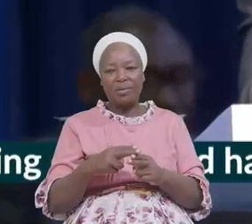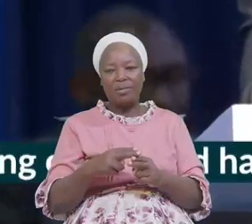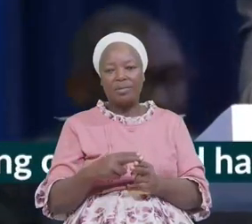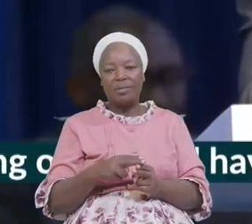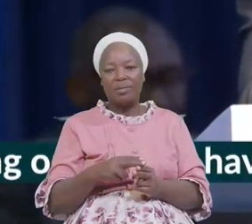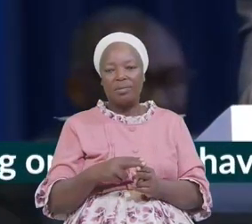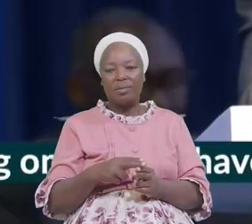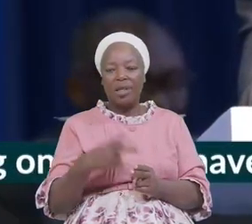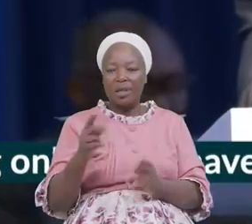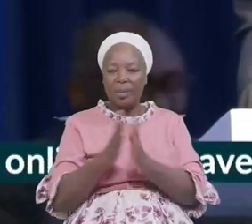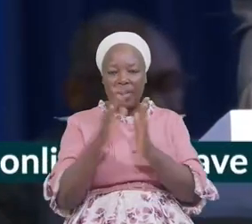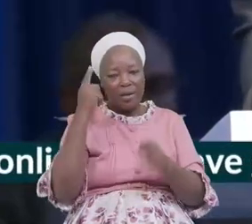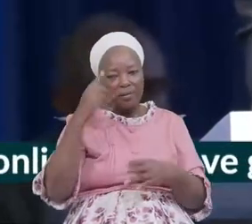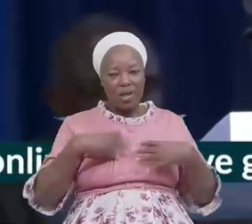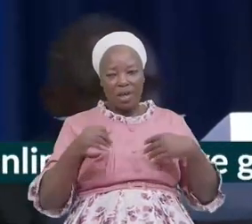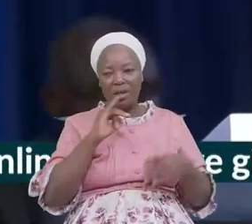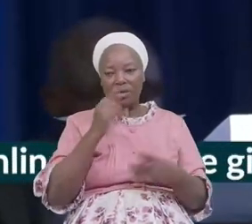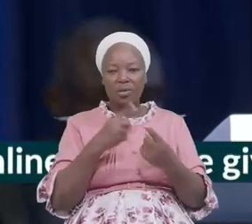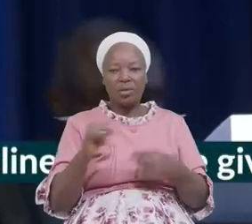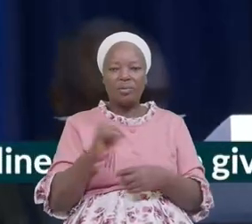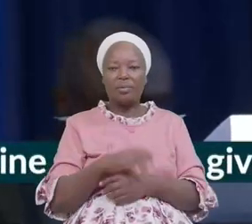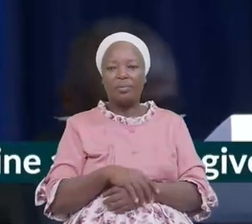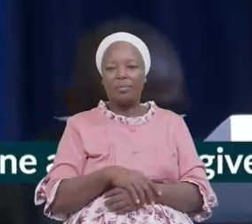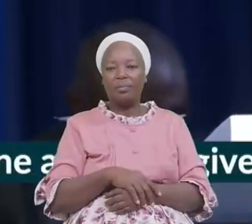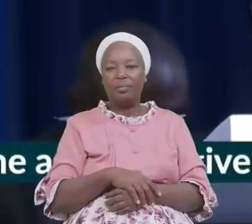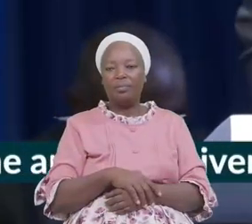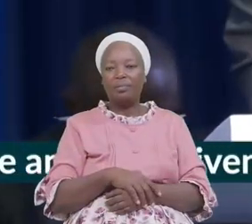Très bientôt, il y aura la prière pour les miracles.